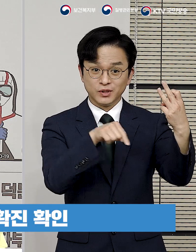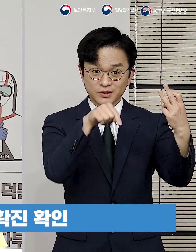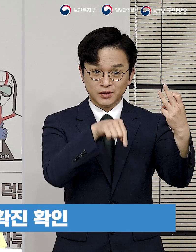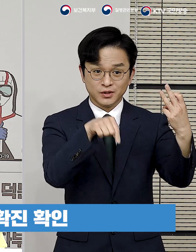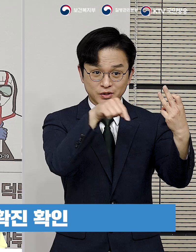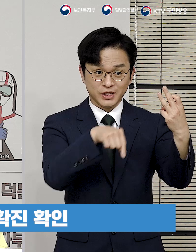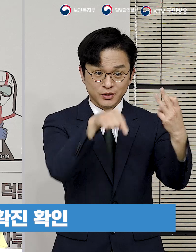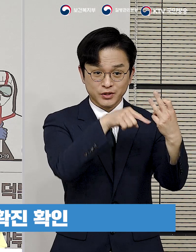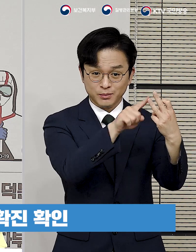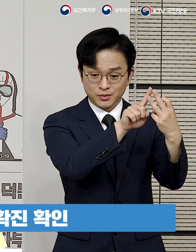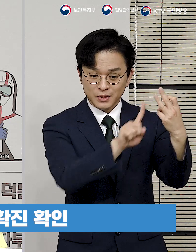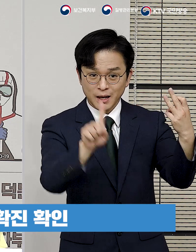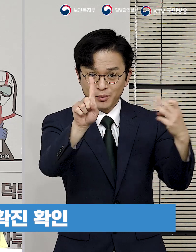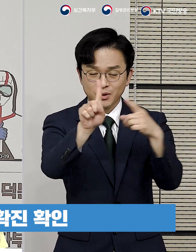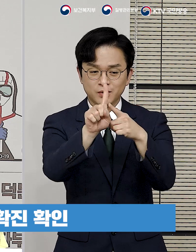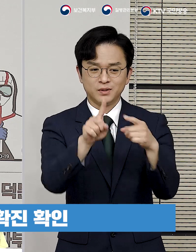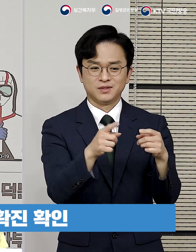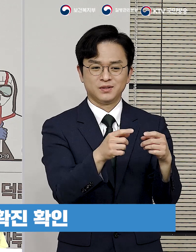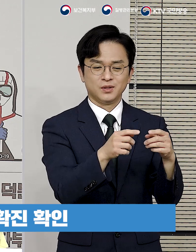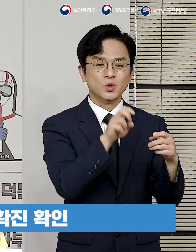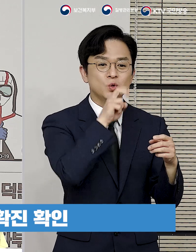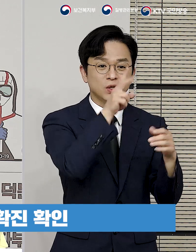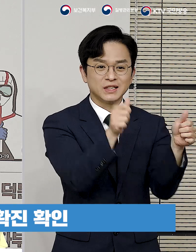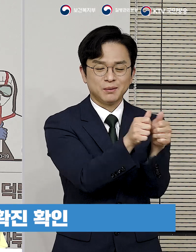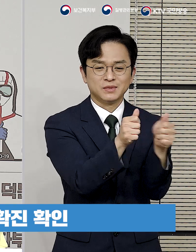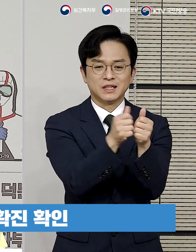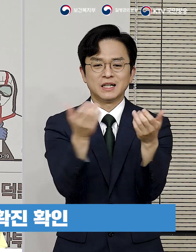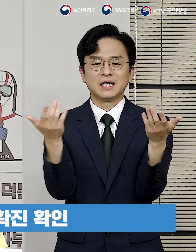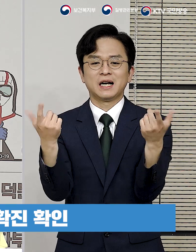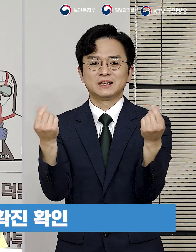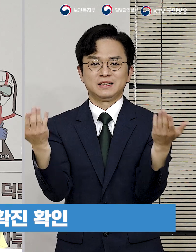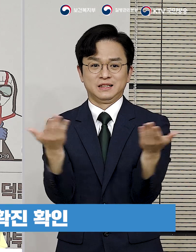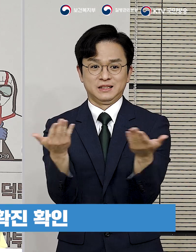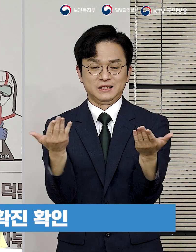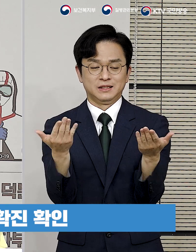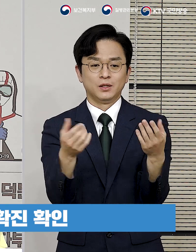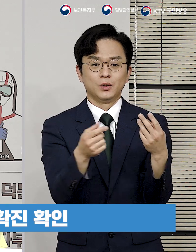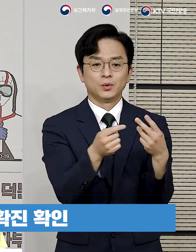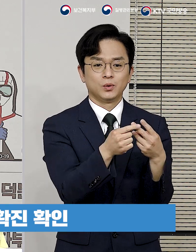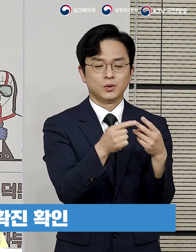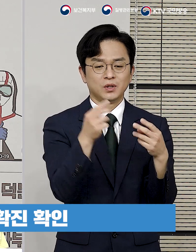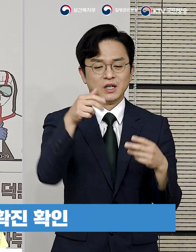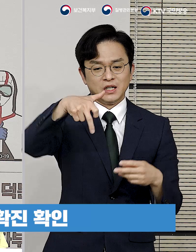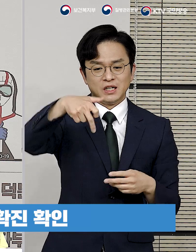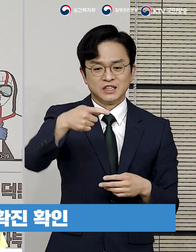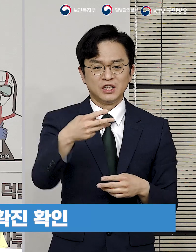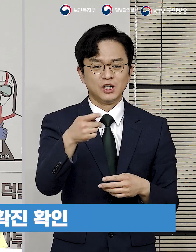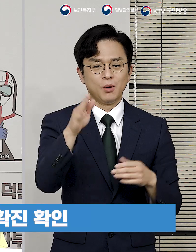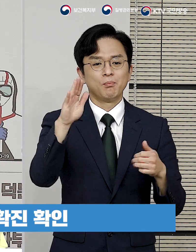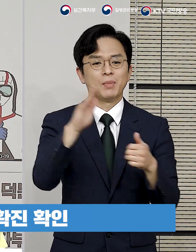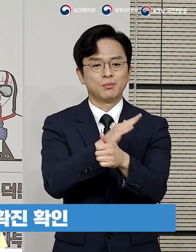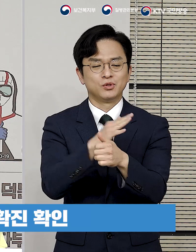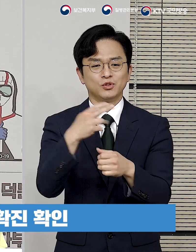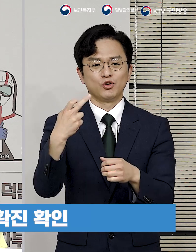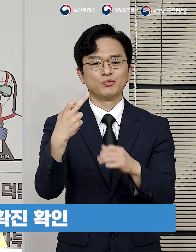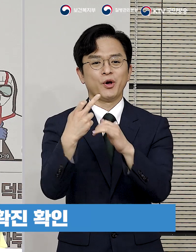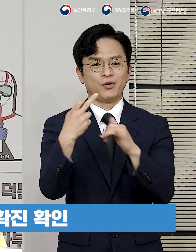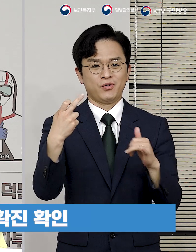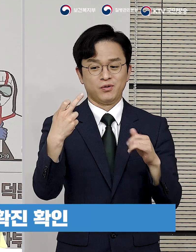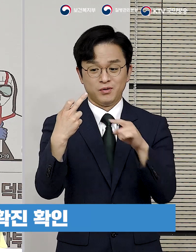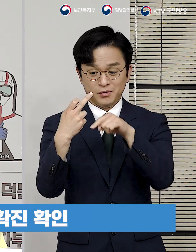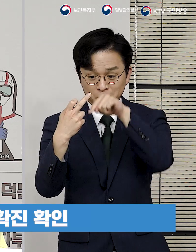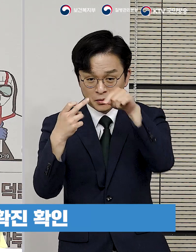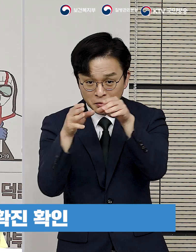발생한 13명 가운데는 확진 환자의 직장 동료 1인과 클럽에서 접촉한 12명의